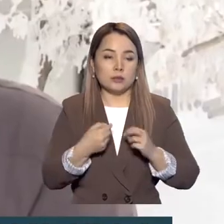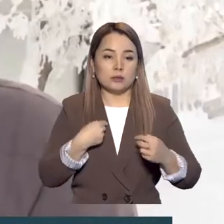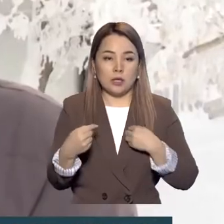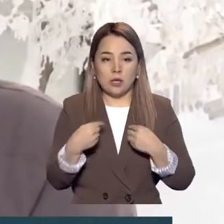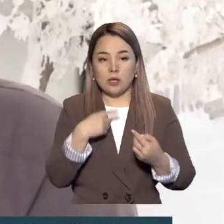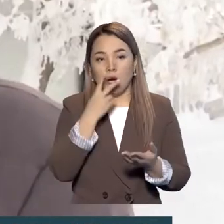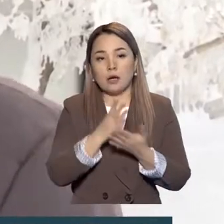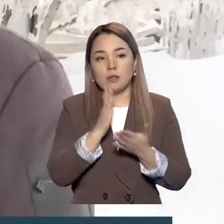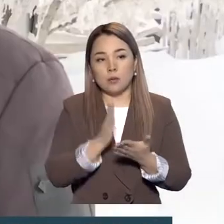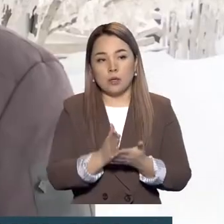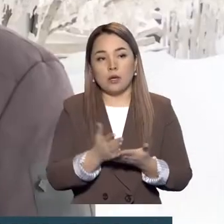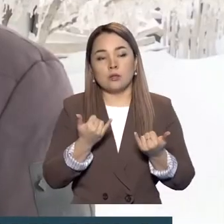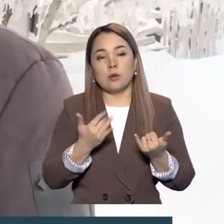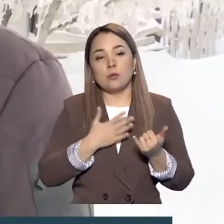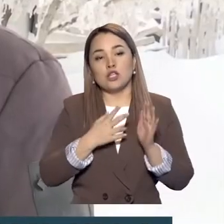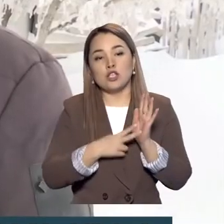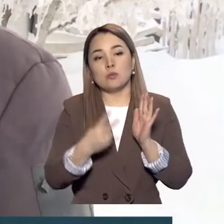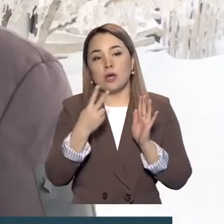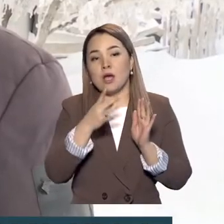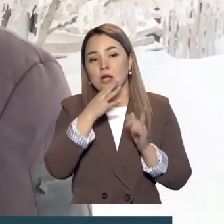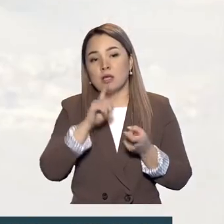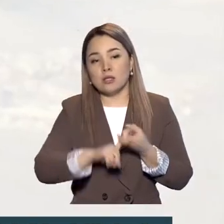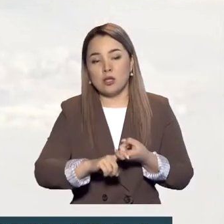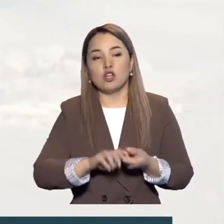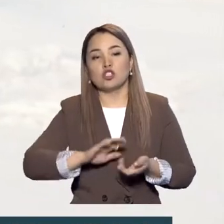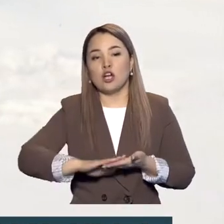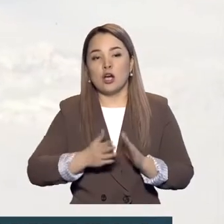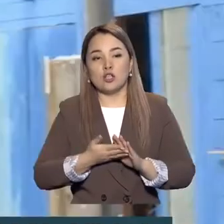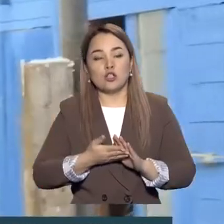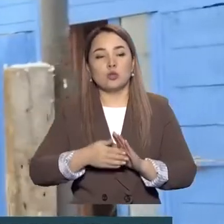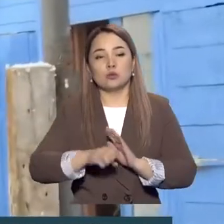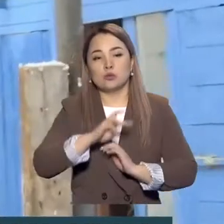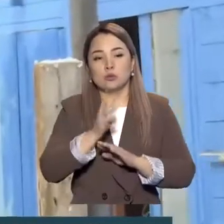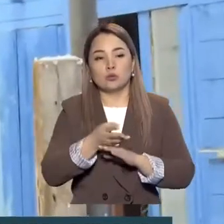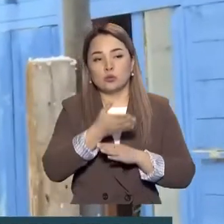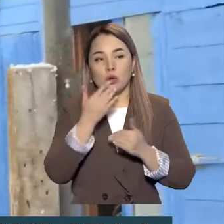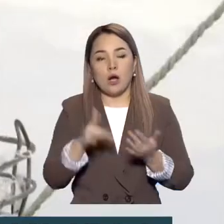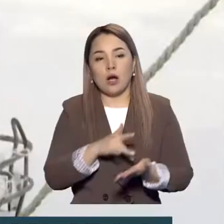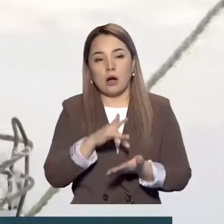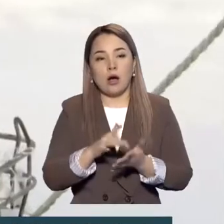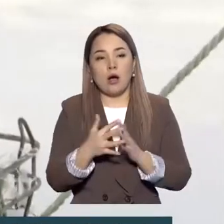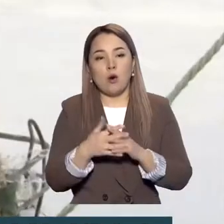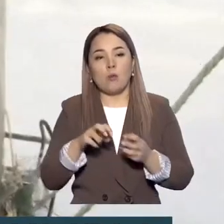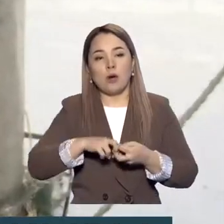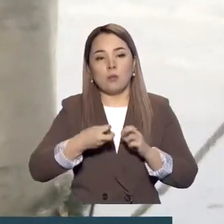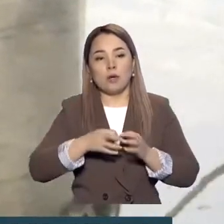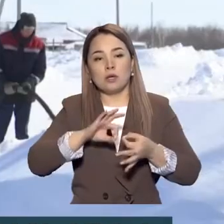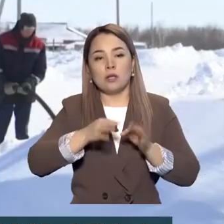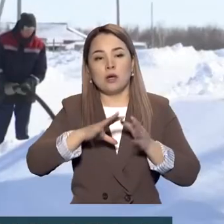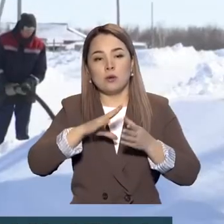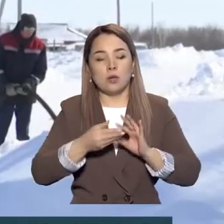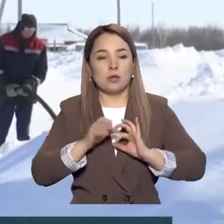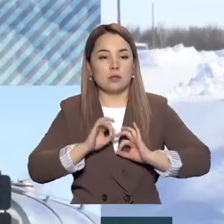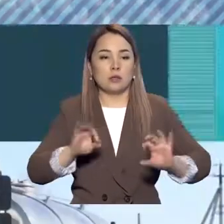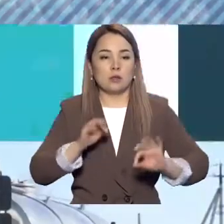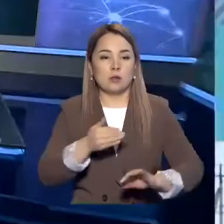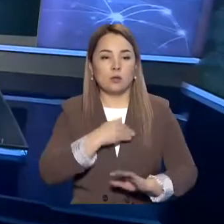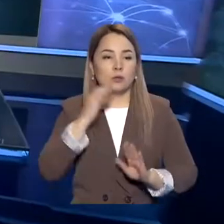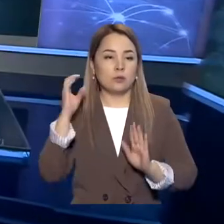жосы, өзім жетсек демін қазір. Шелекпен тасып жүрміз, жағдай жоқ. Қалар кезіндегі ауыл проблемасы жайлы сәлден соң.